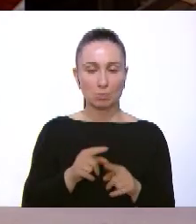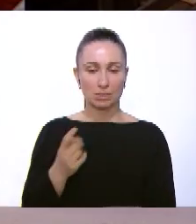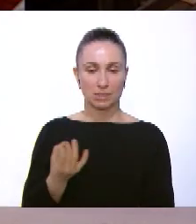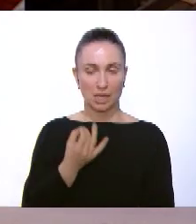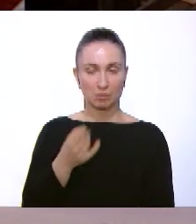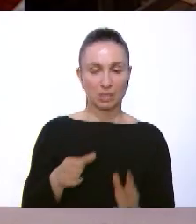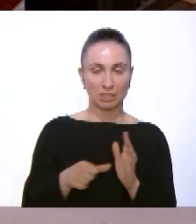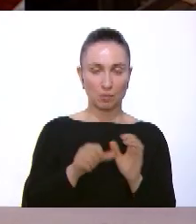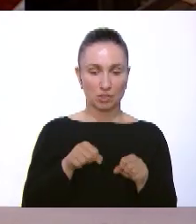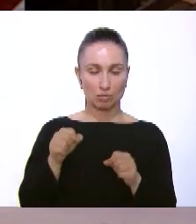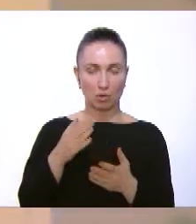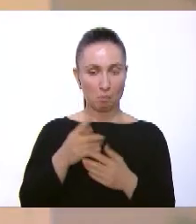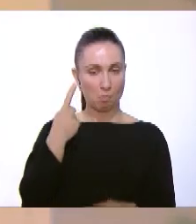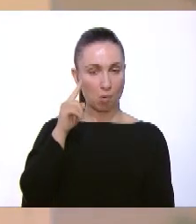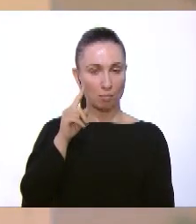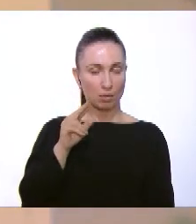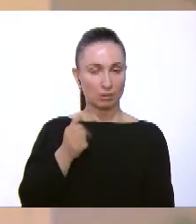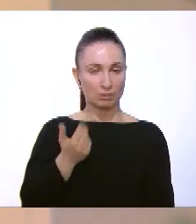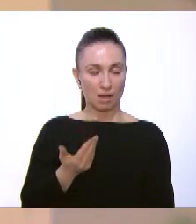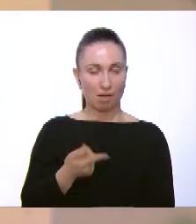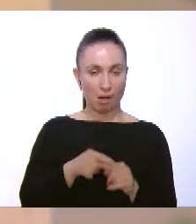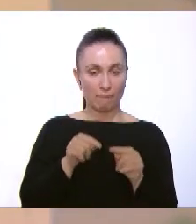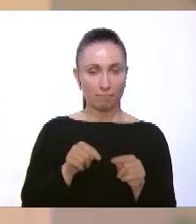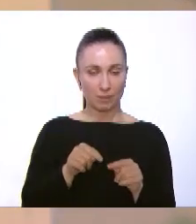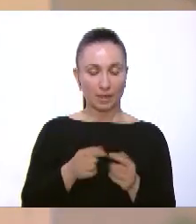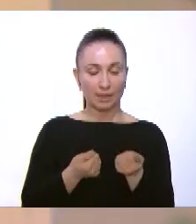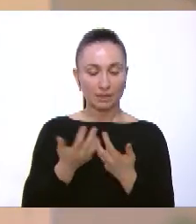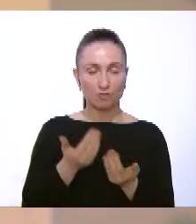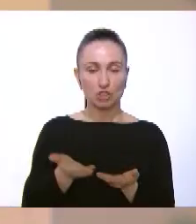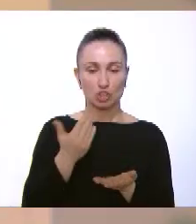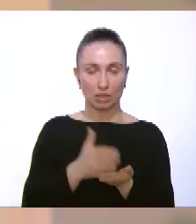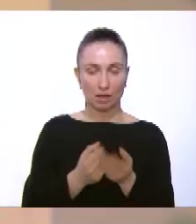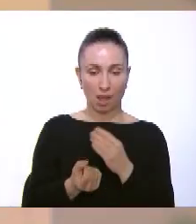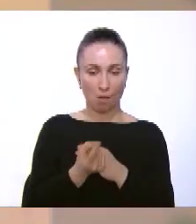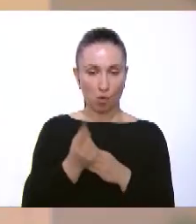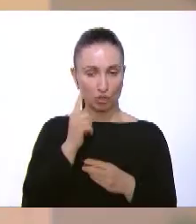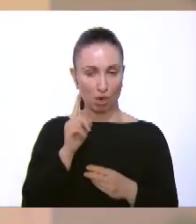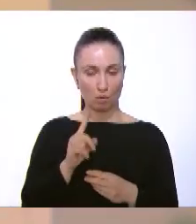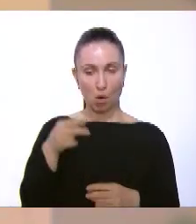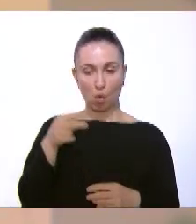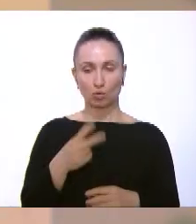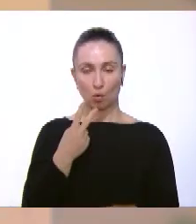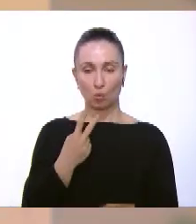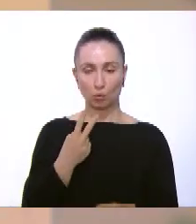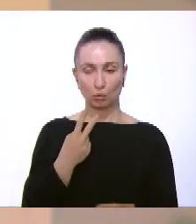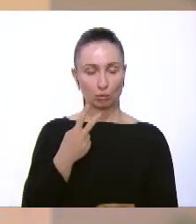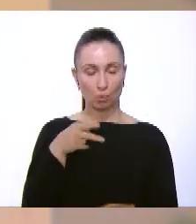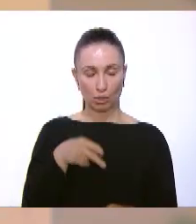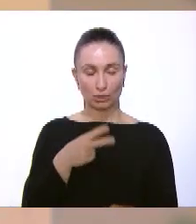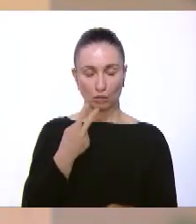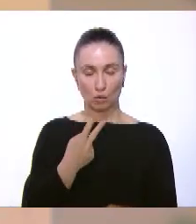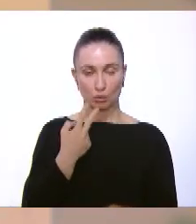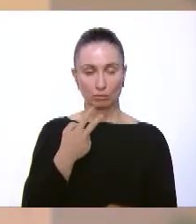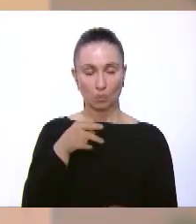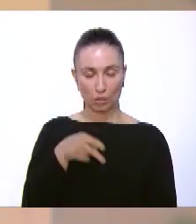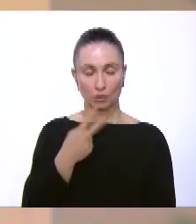საინტერესო ინსტრუმენტებია უკვე მოგონებული და აი ამ დათვლის შედეგი აღმოჩნდა, რომ 2032 წლის ჩათვლით თუ